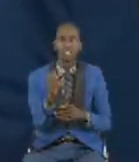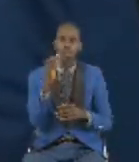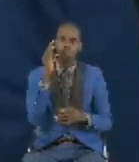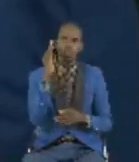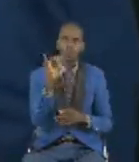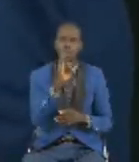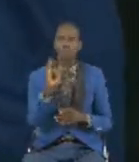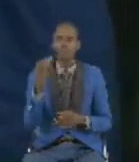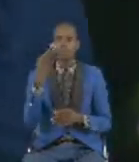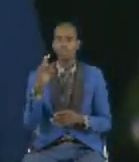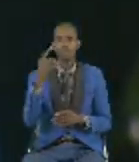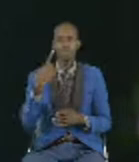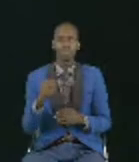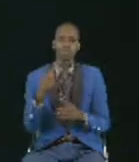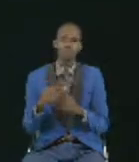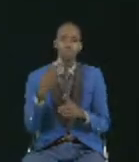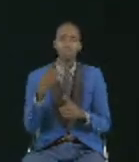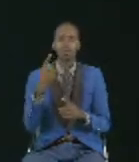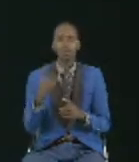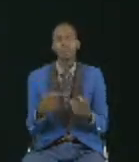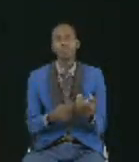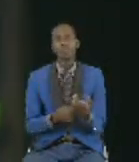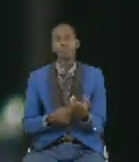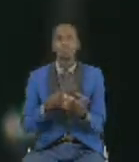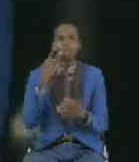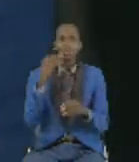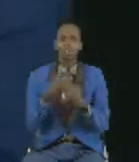à travers la prédication de l'Évangile.